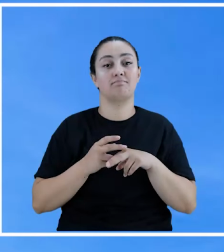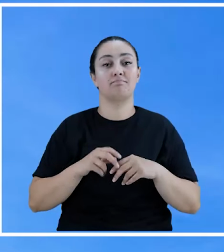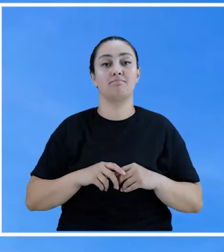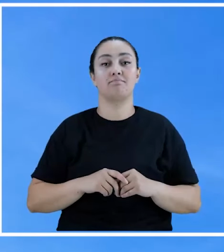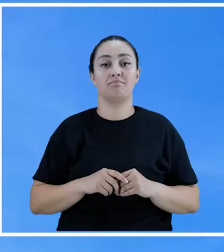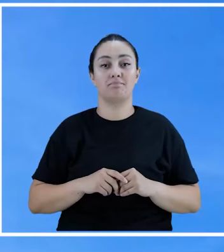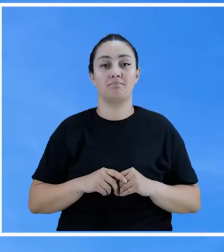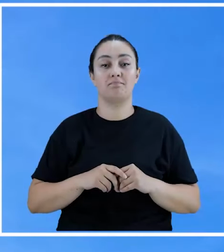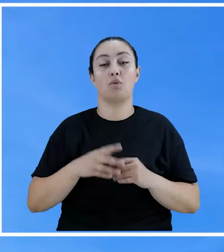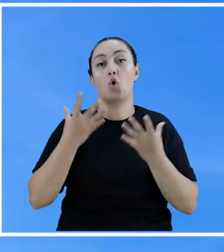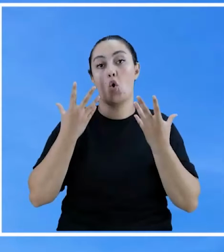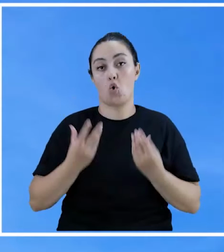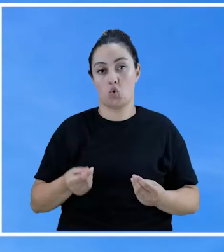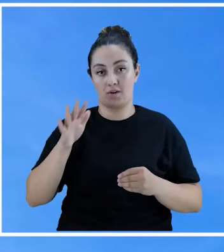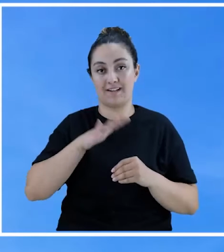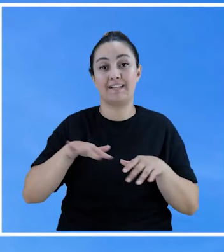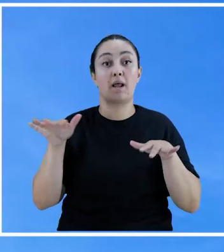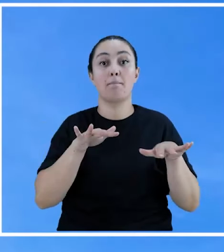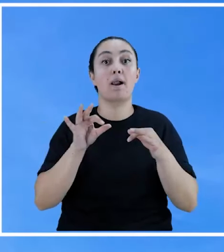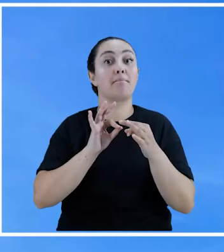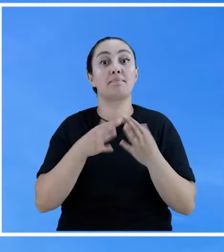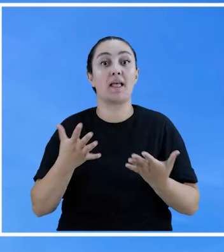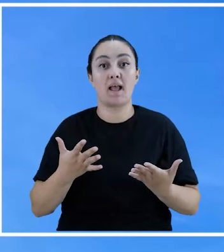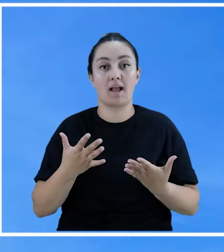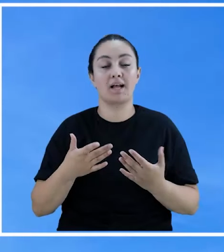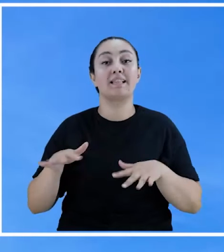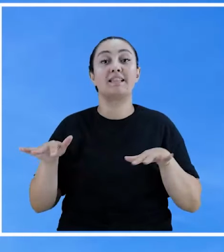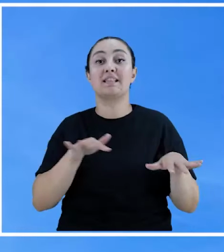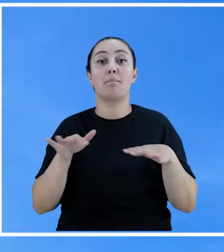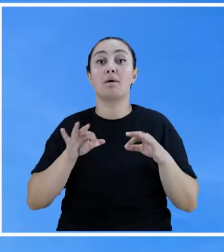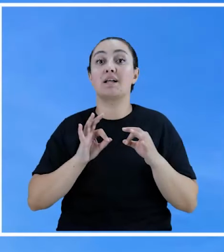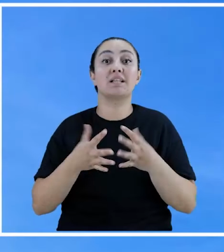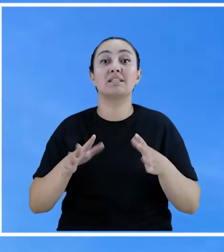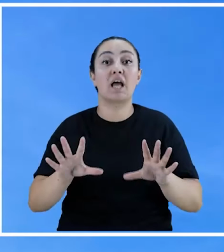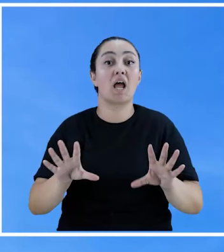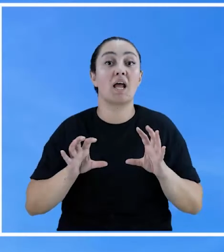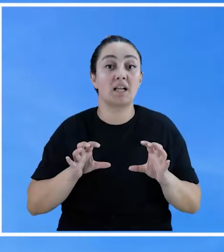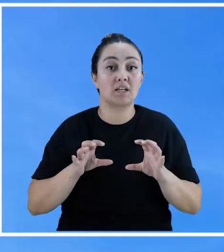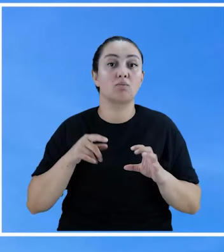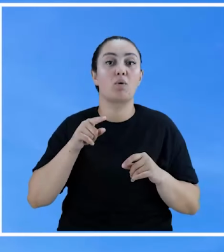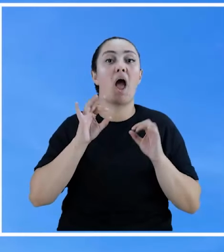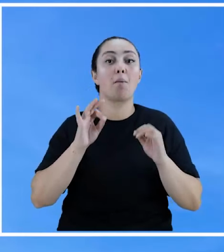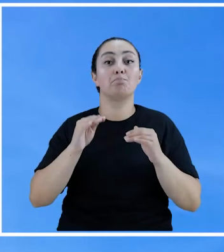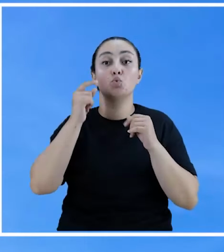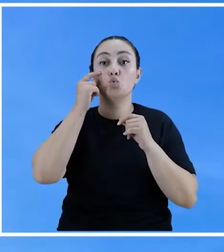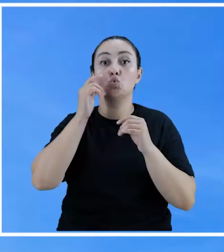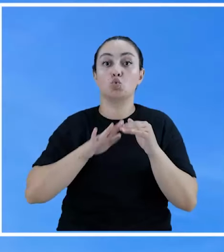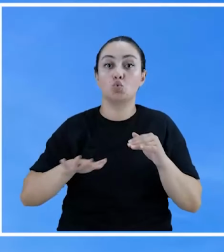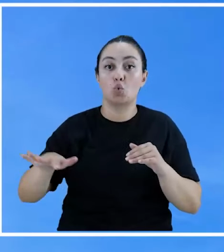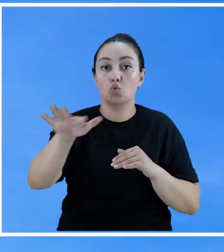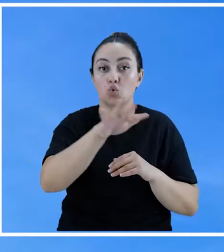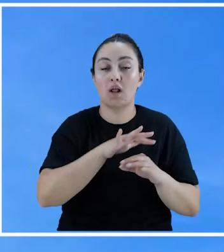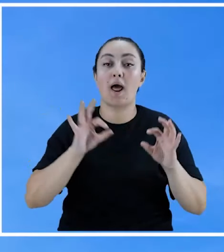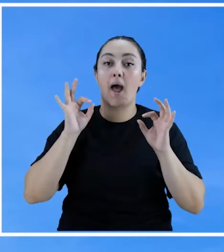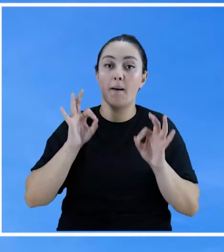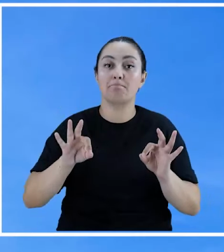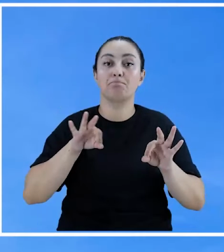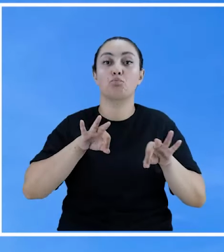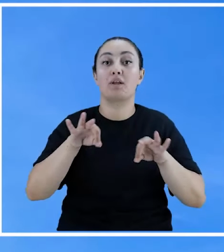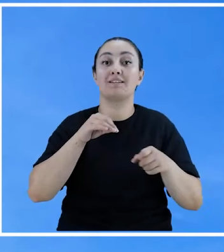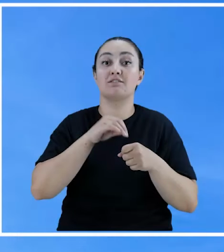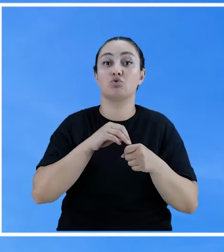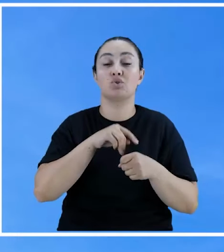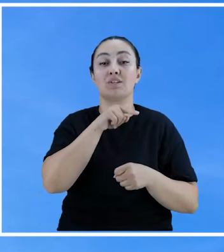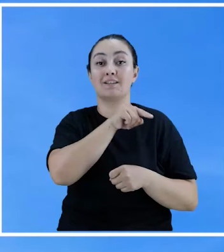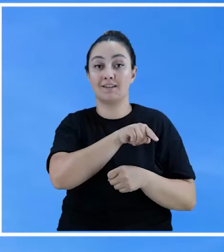tecrübe etmemizi sağladı. Yani deprem nedir? Deprem nasıl etkir? Hem sosyal olarak hem de işte mühendislik